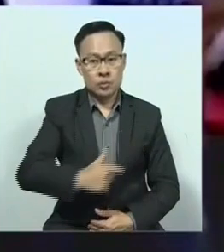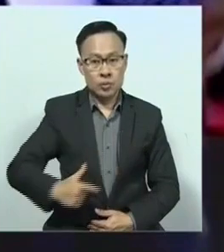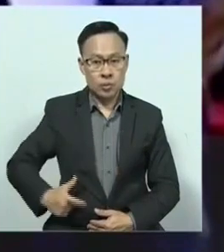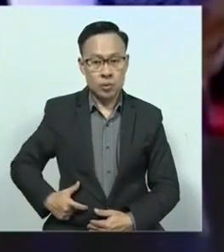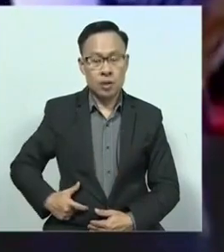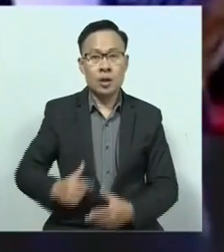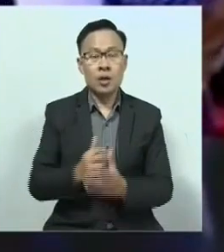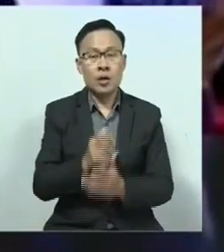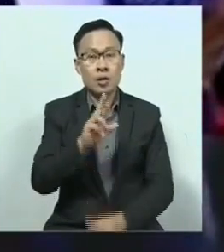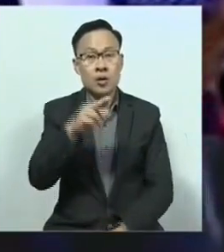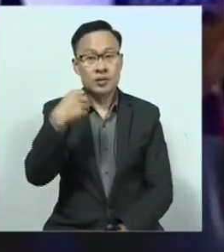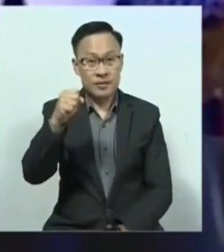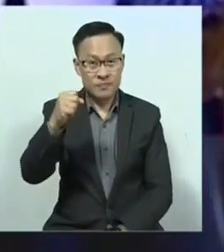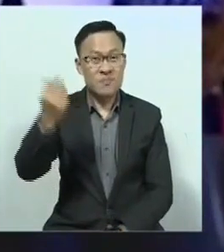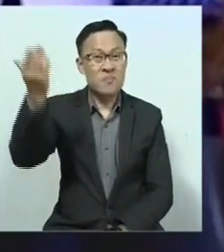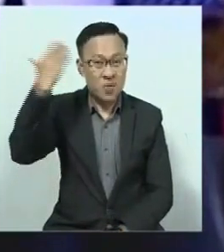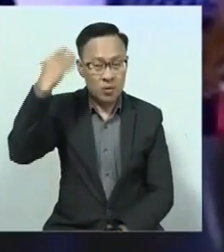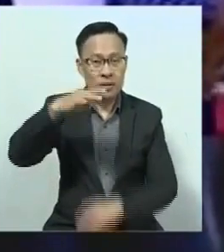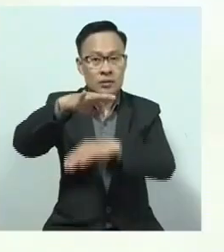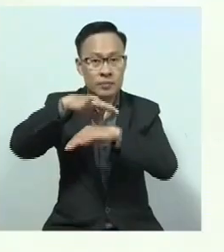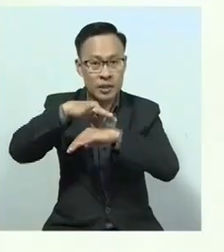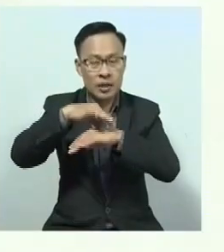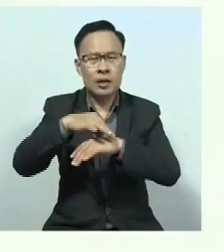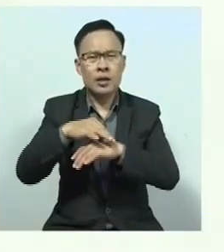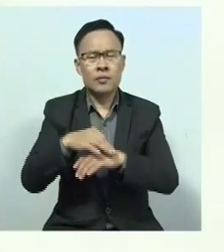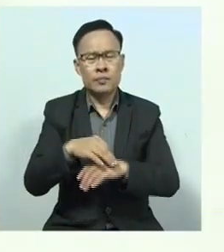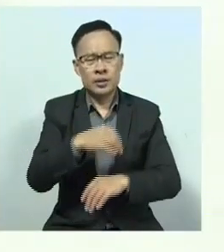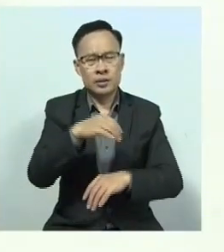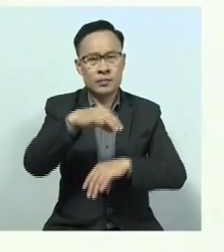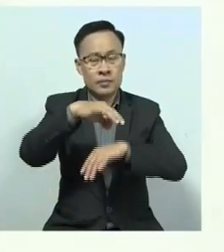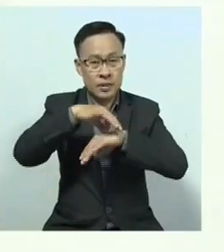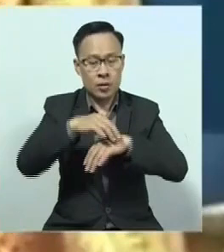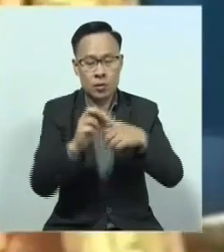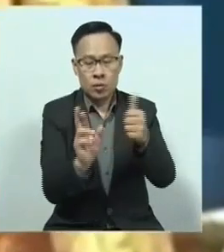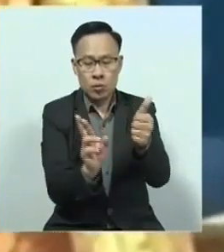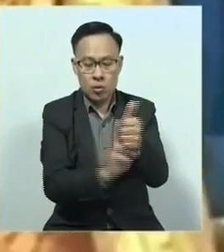อิทธิยศเป็นเสด็จพระบรมโอรสาธิราชจอมกุลกุมารแต่แทนพระอง